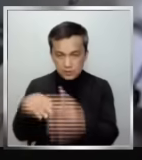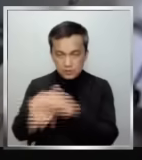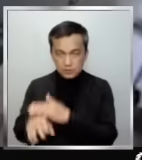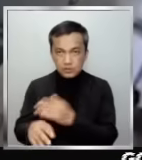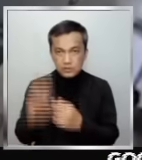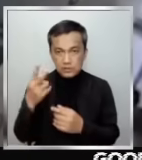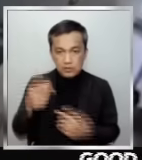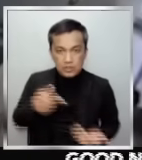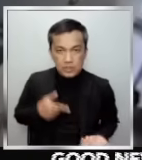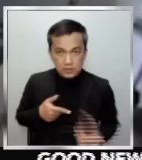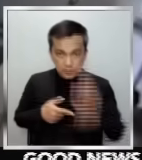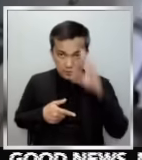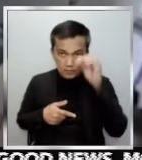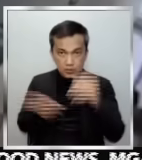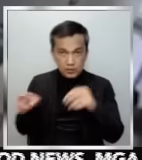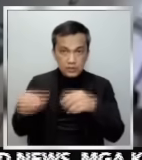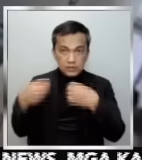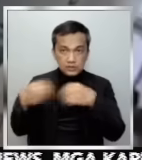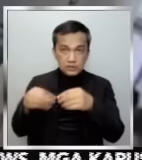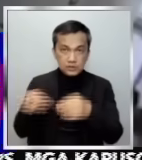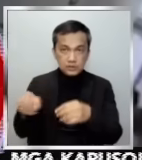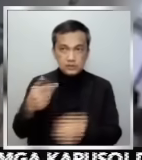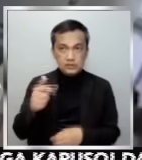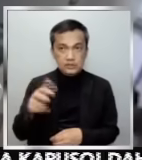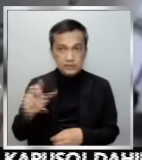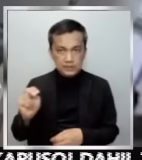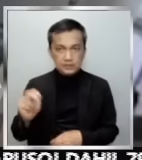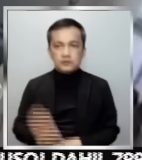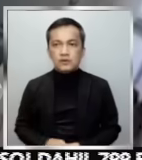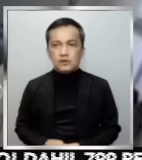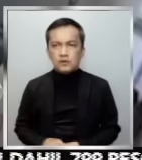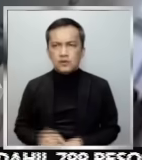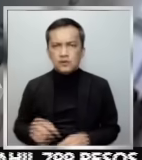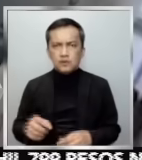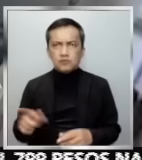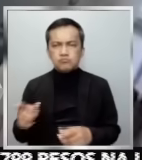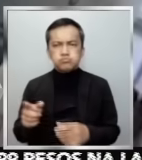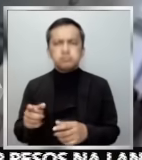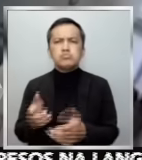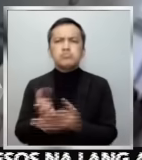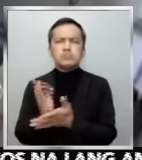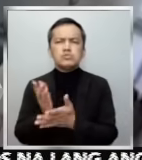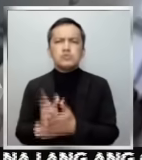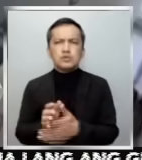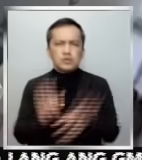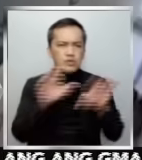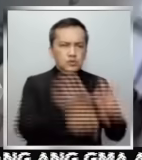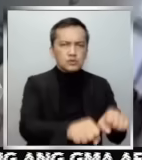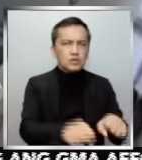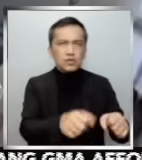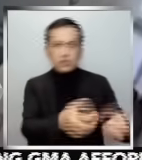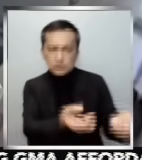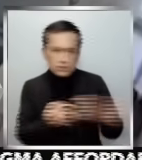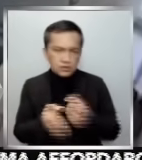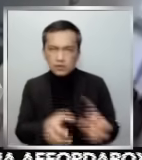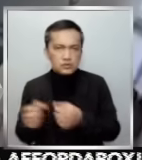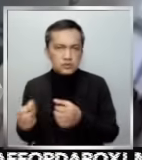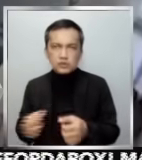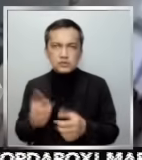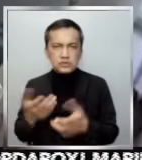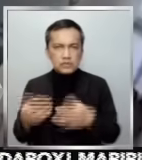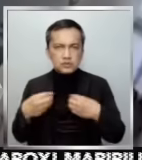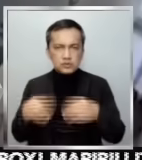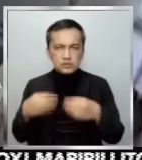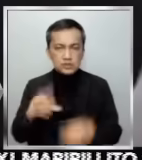lalaki ang tindahan na iyan sa General Santos City walang kaabog-abog nilang dinukwang ang mga estante kung saan nakalagay ang mga tindang